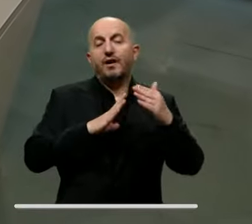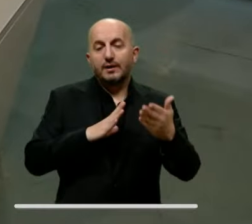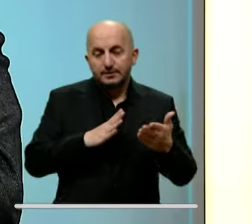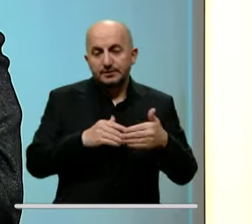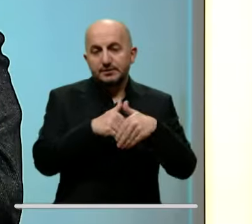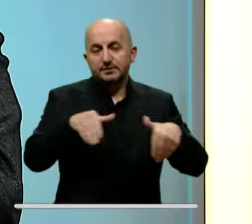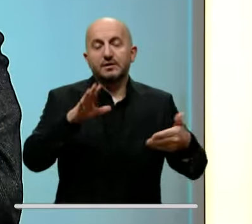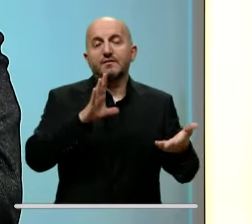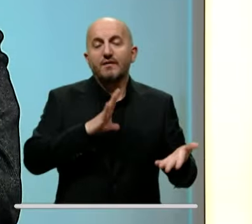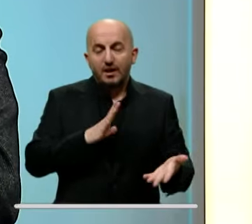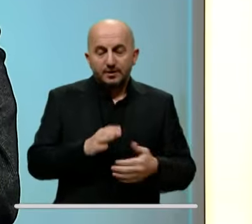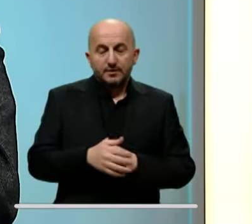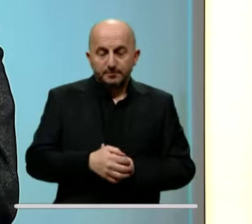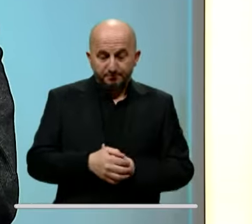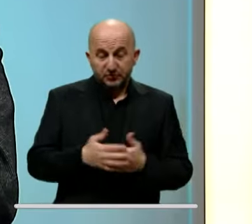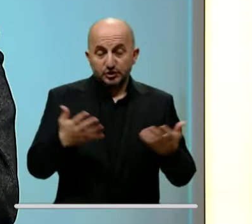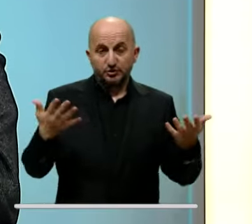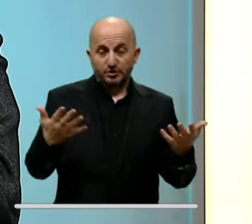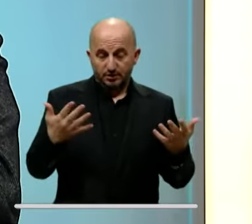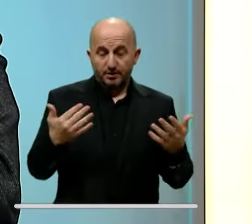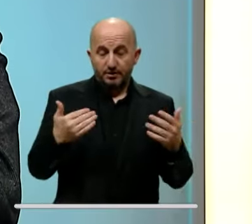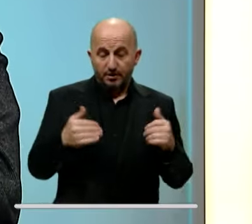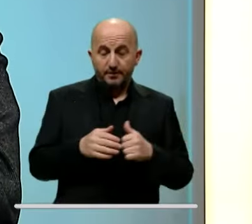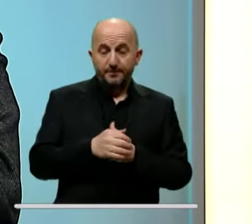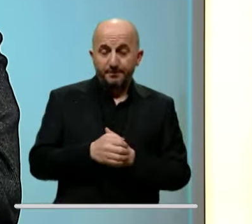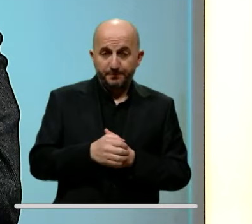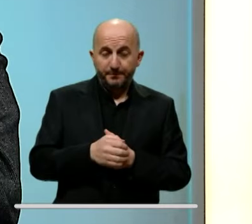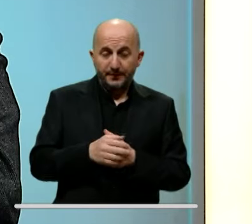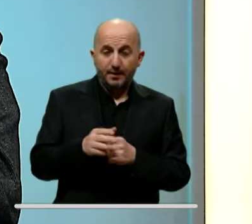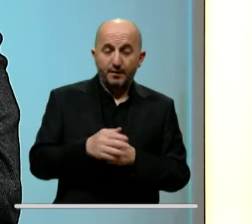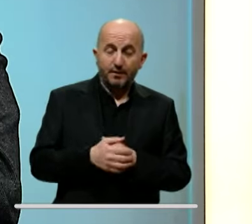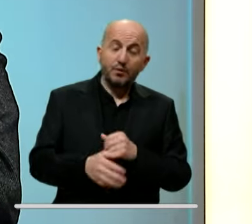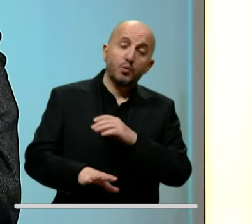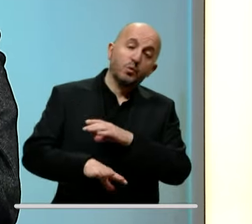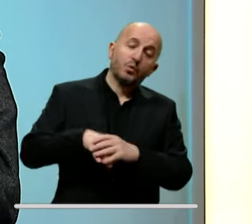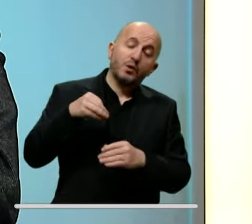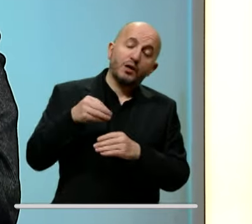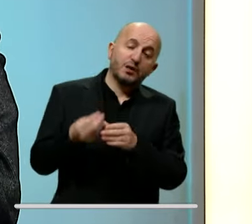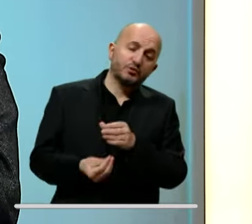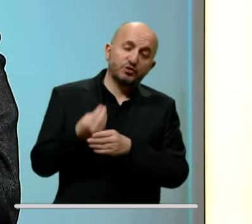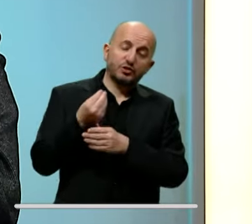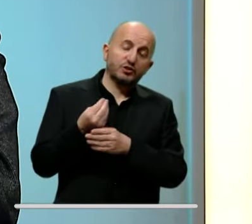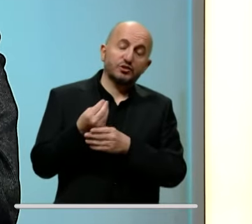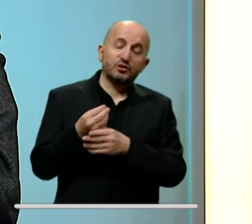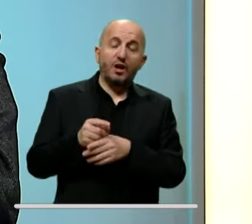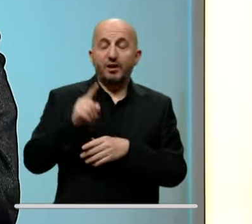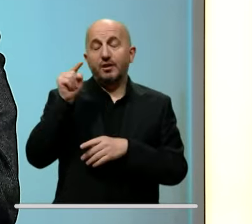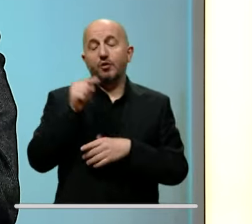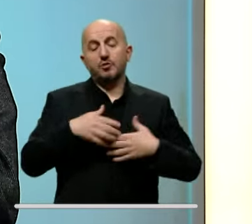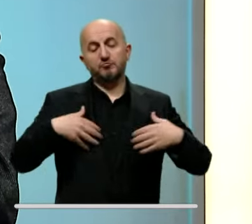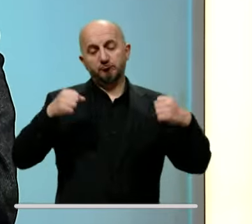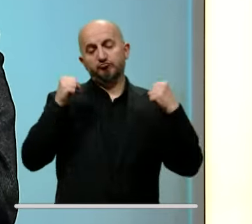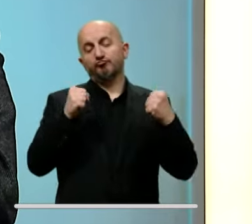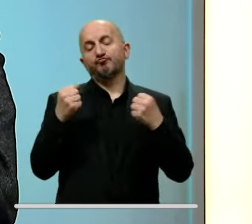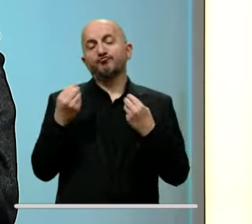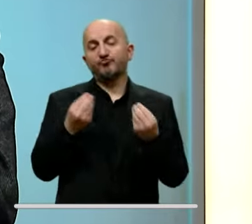Eee İnşallah o seviyeye gelince Eee Allah ona bir fırsat verir bir sağlık fırsatı